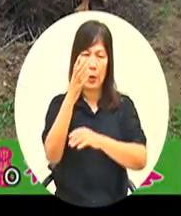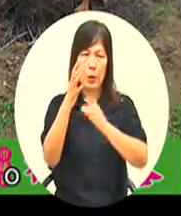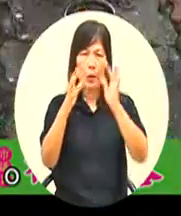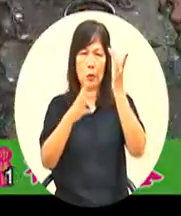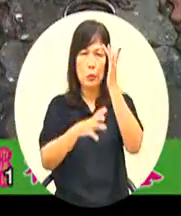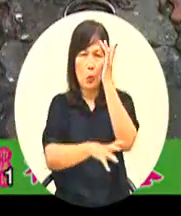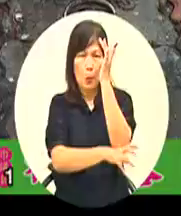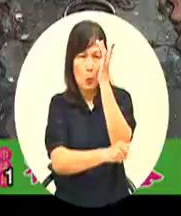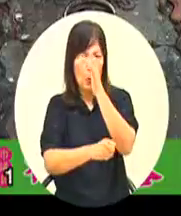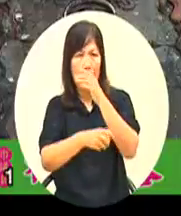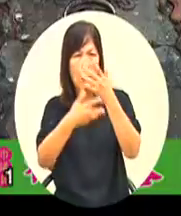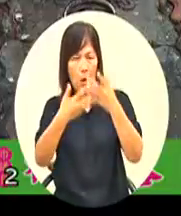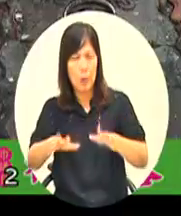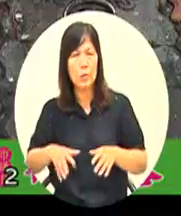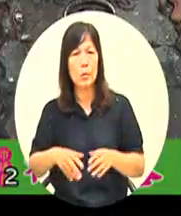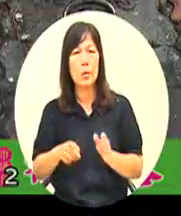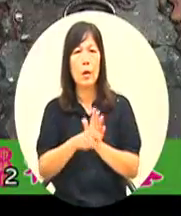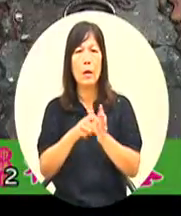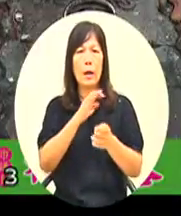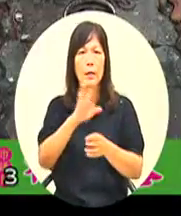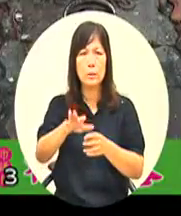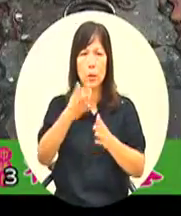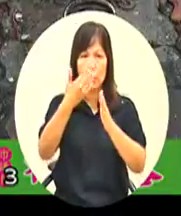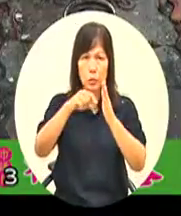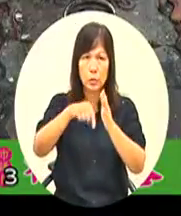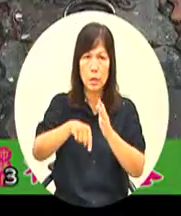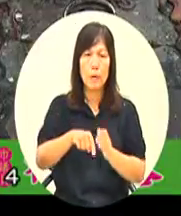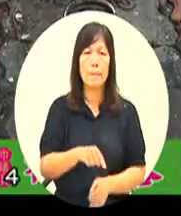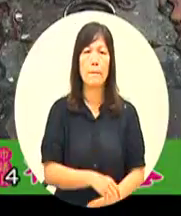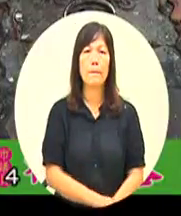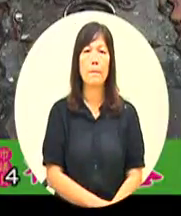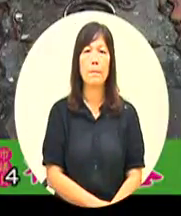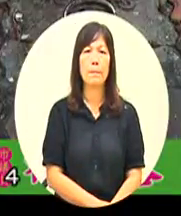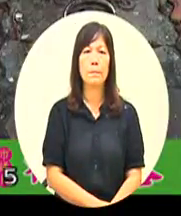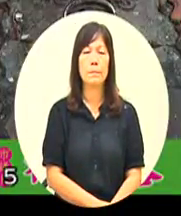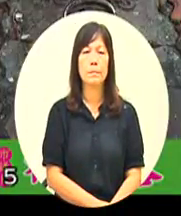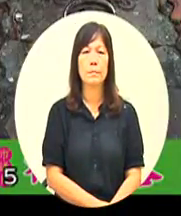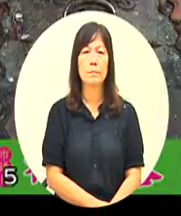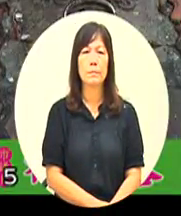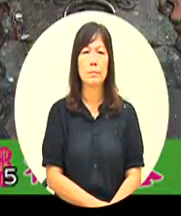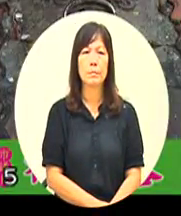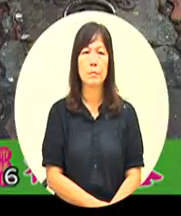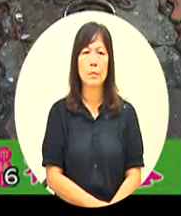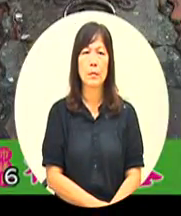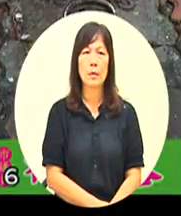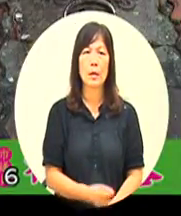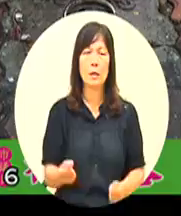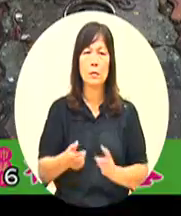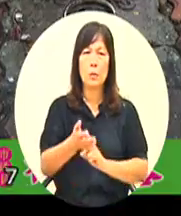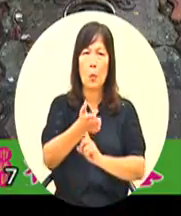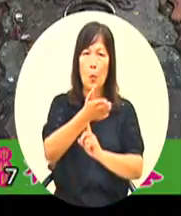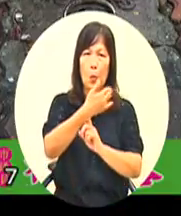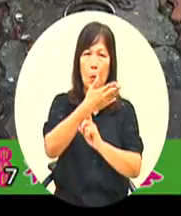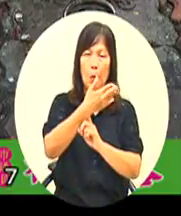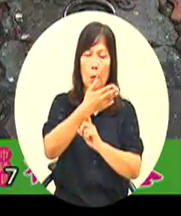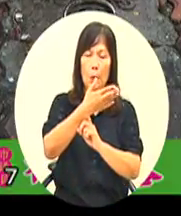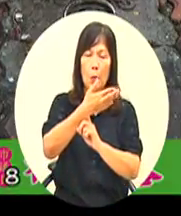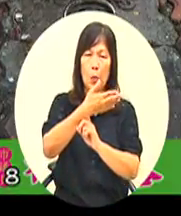真的太多了哈。那学校，那这个是啊，好像这个是升旗杆